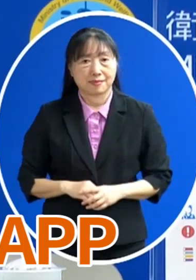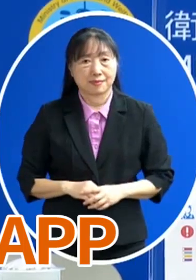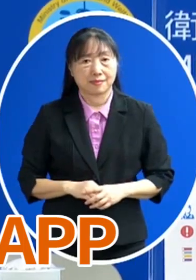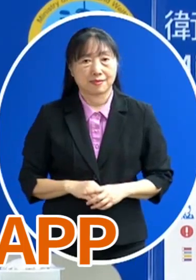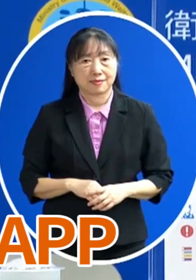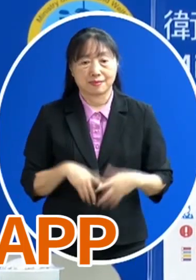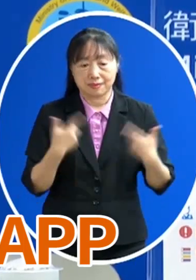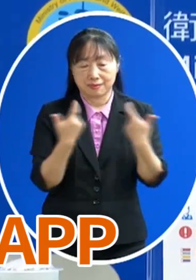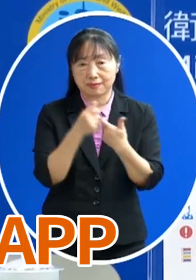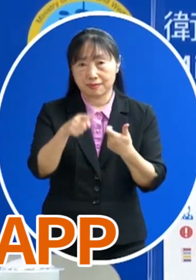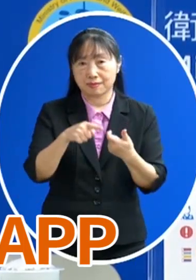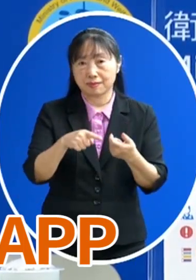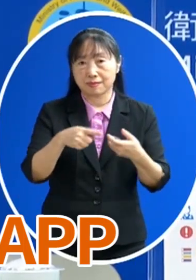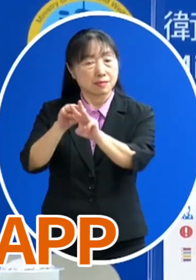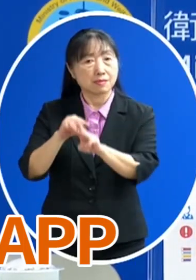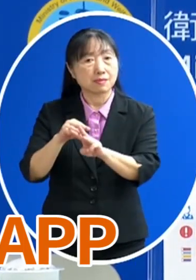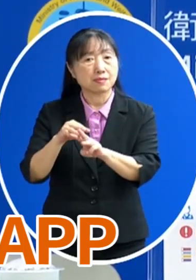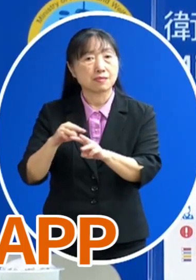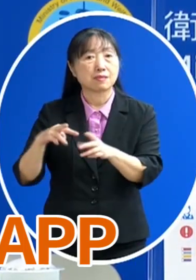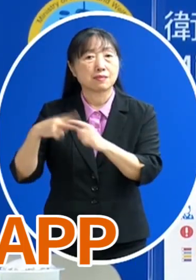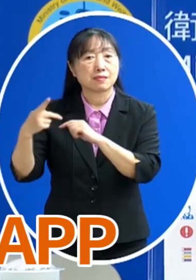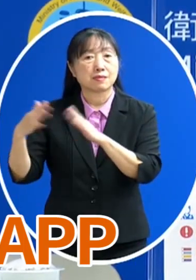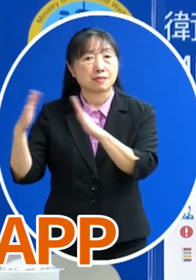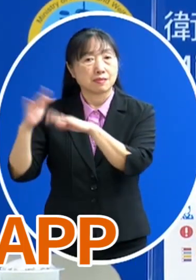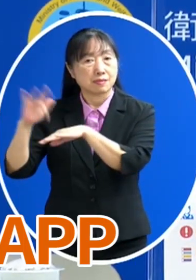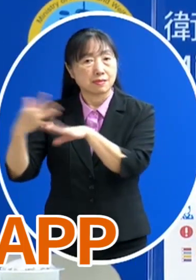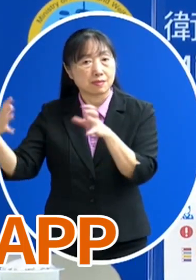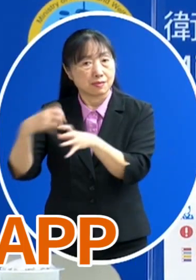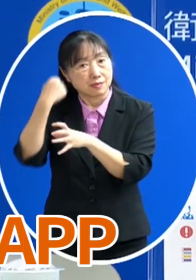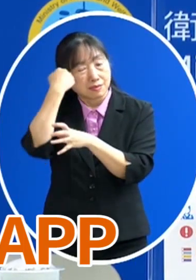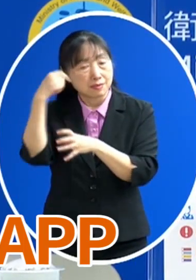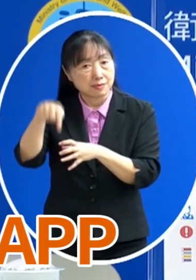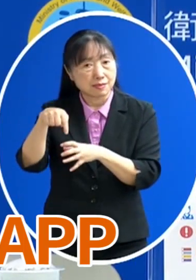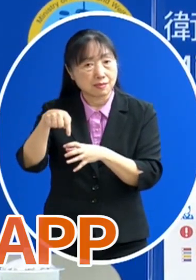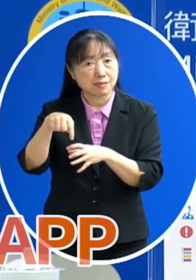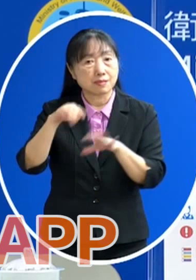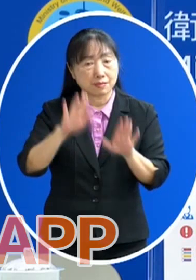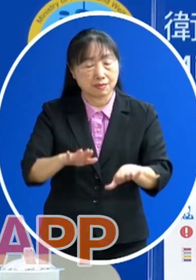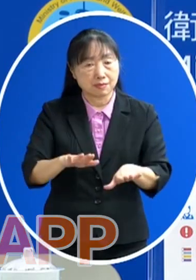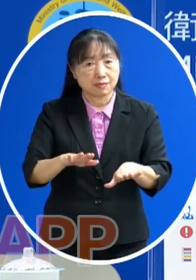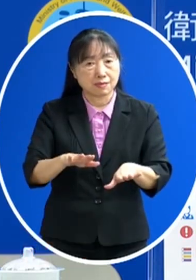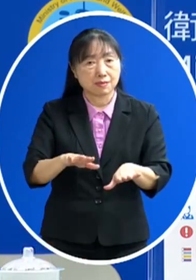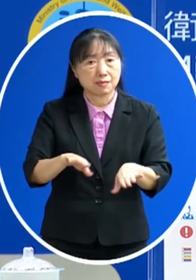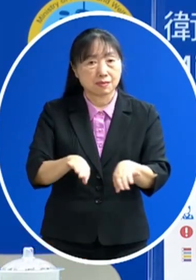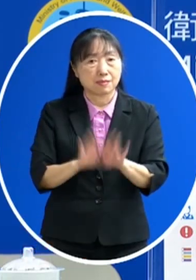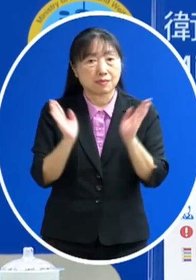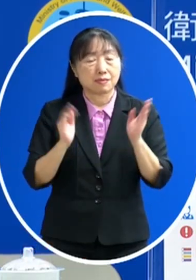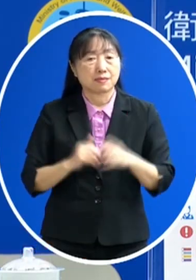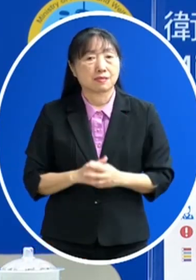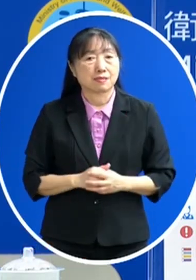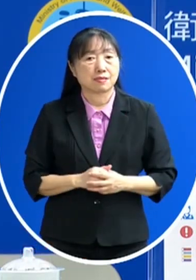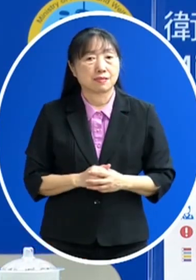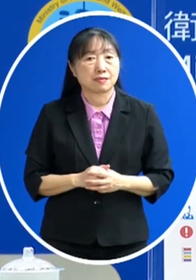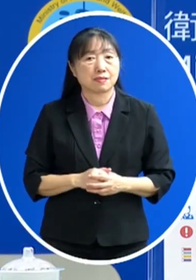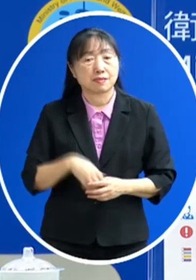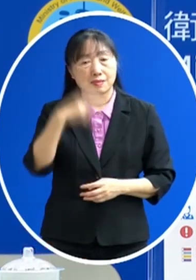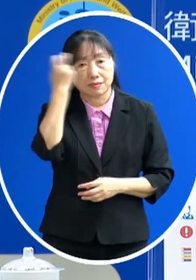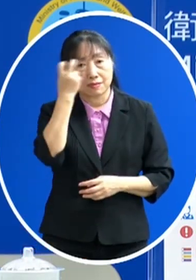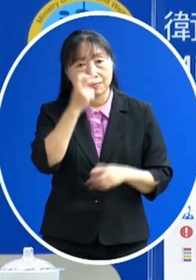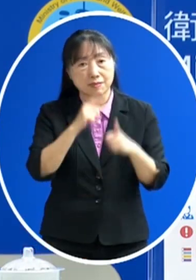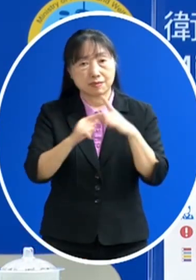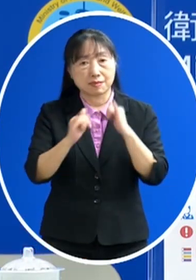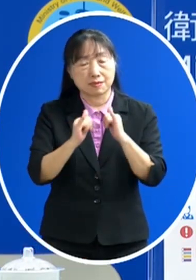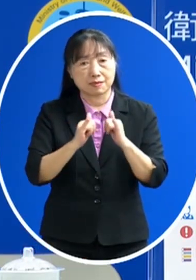因应这个布桃专案，那么我们在即日起，那么开放一个检疫民众